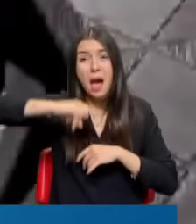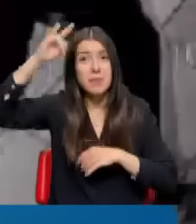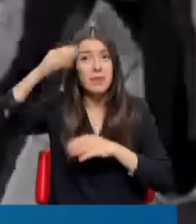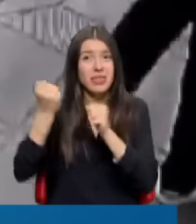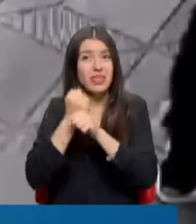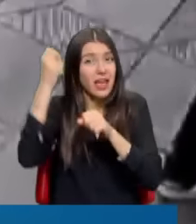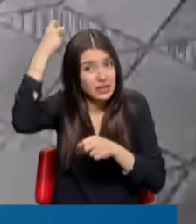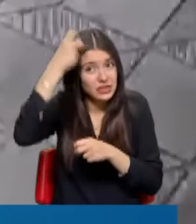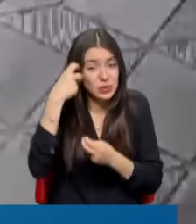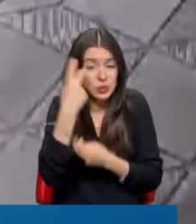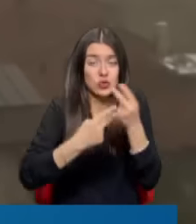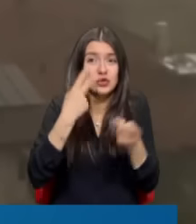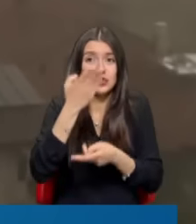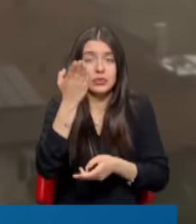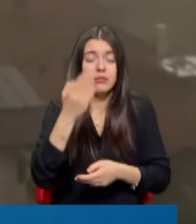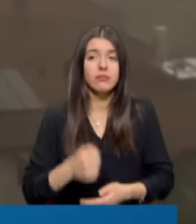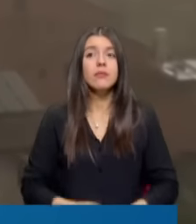düştü.